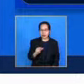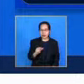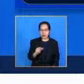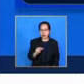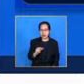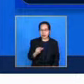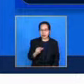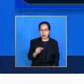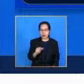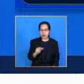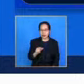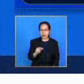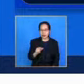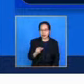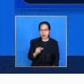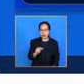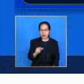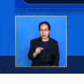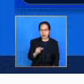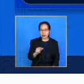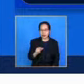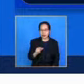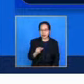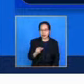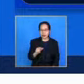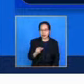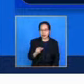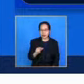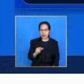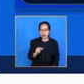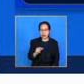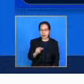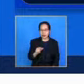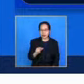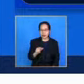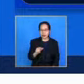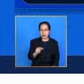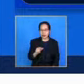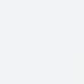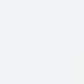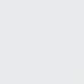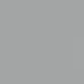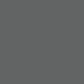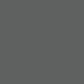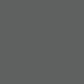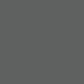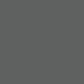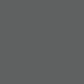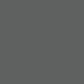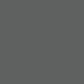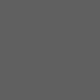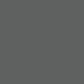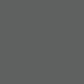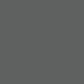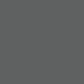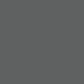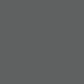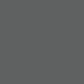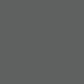think ko-obserbahan muna nila yan there will anong tawag nito siguro pag if a full scale na